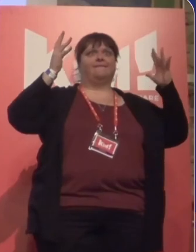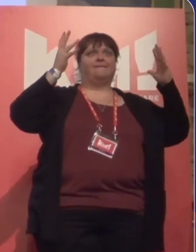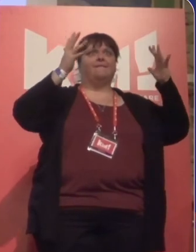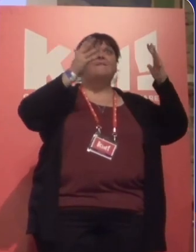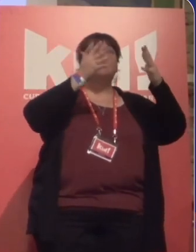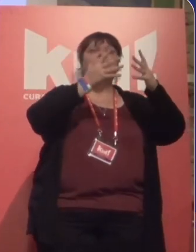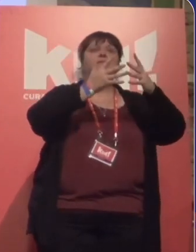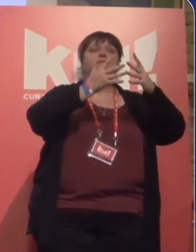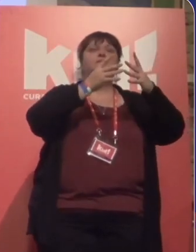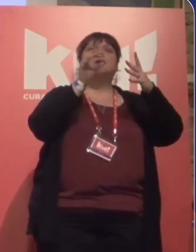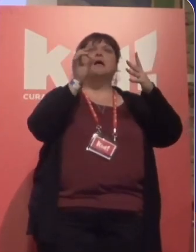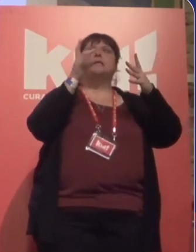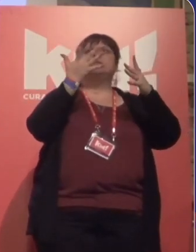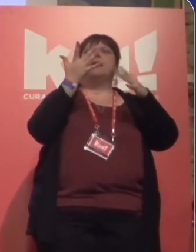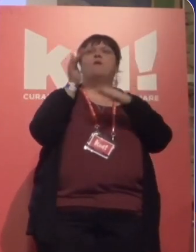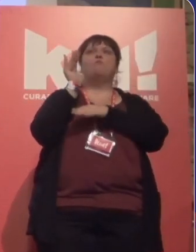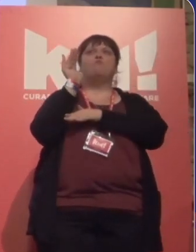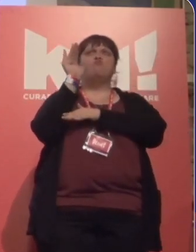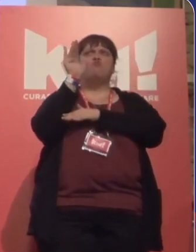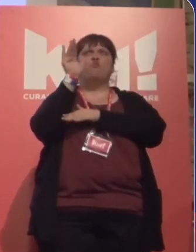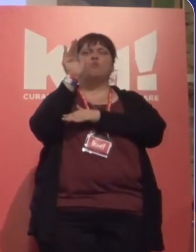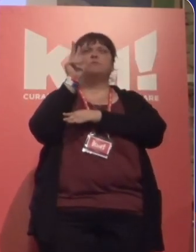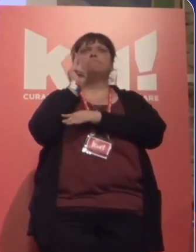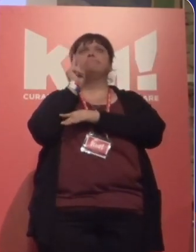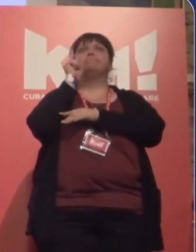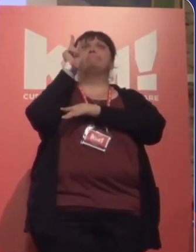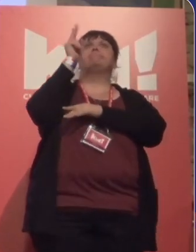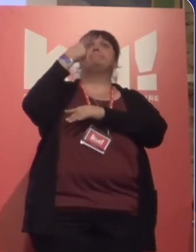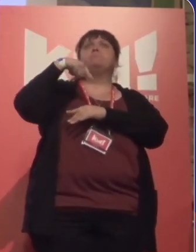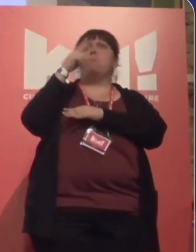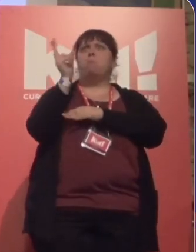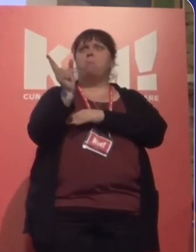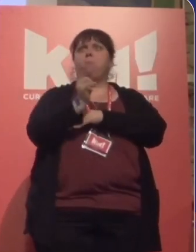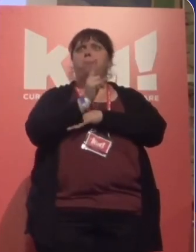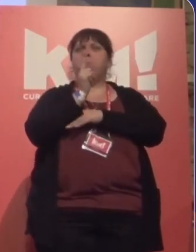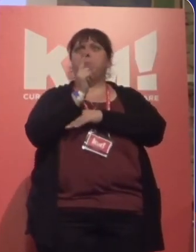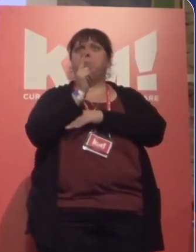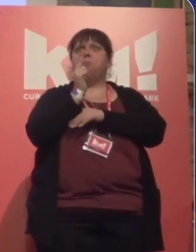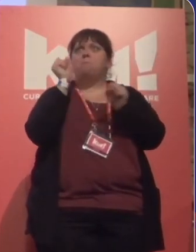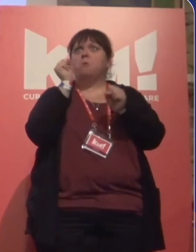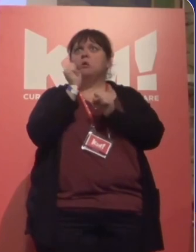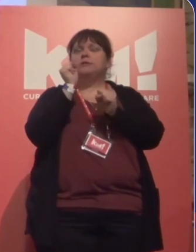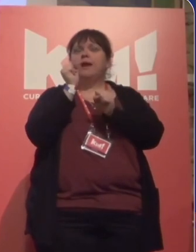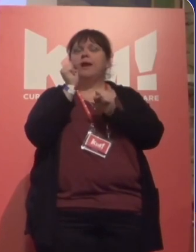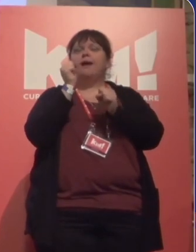dobbiamo avere la capacità di immaginarlo